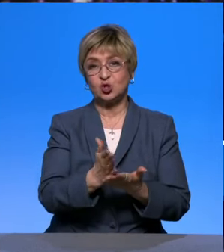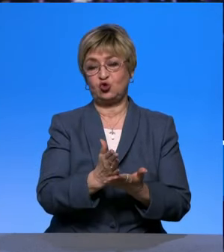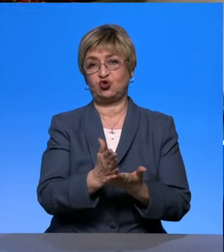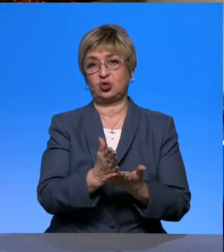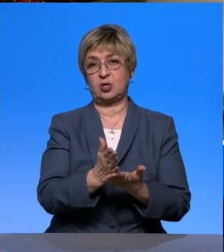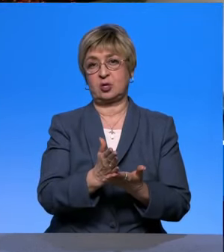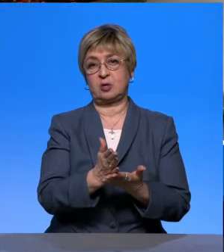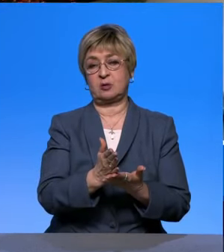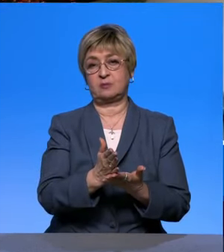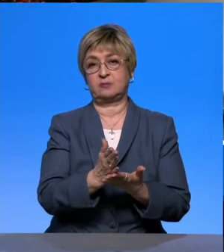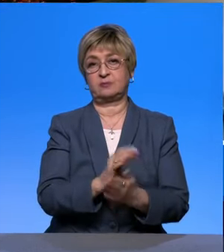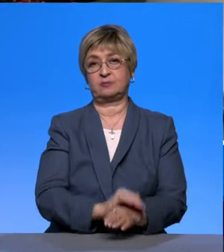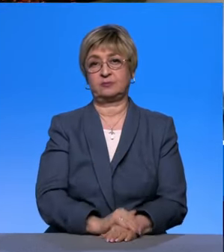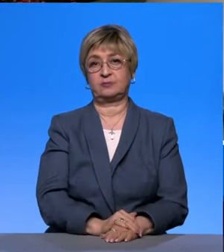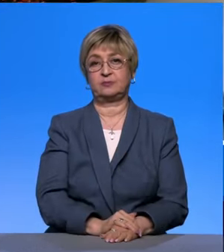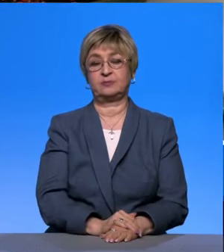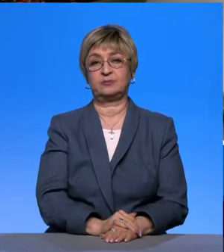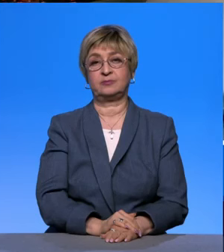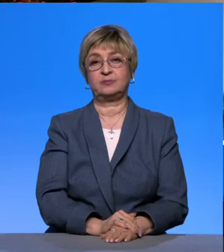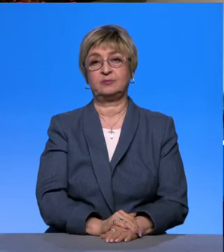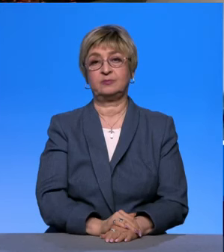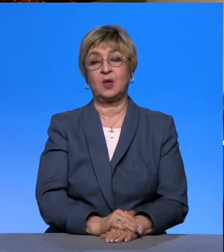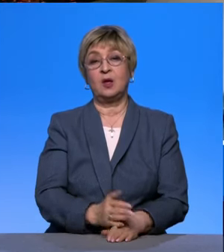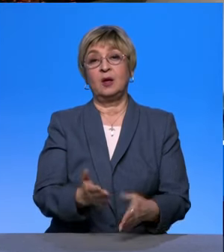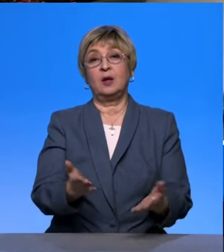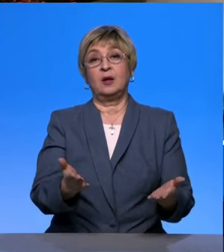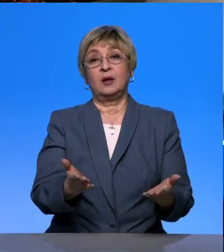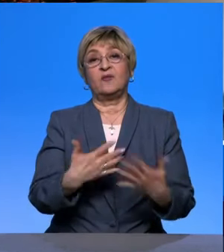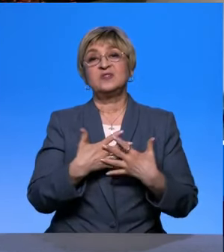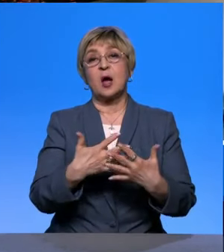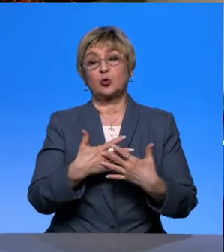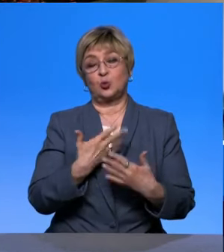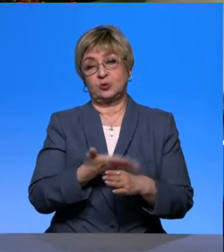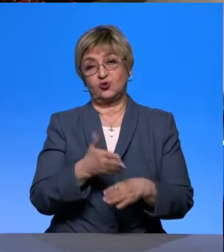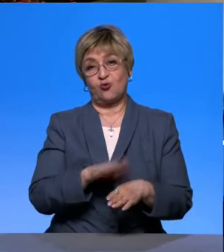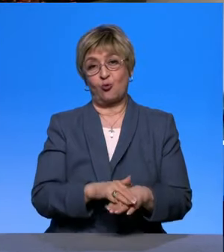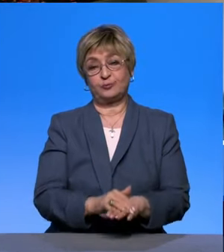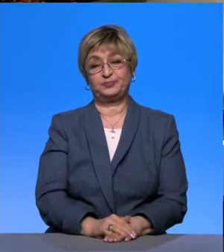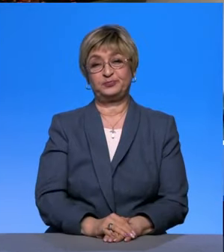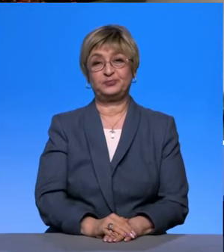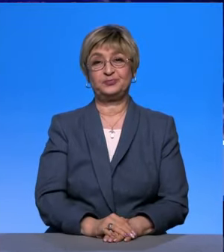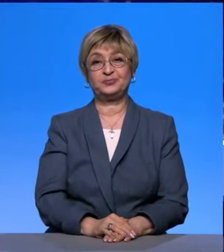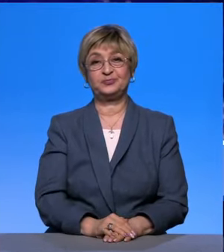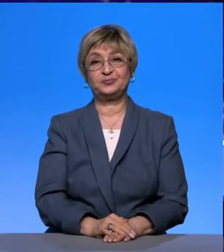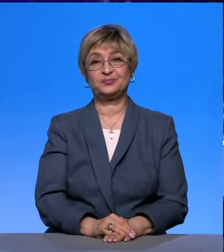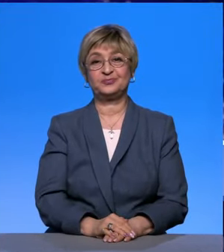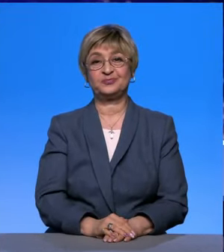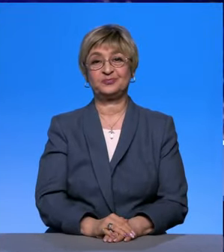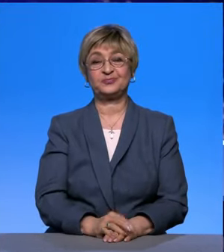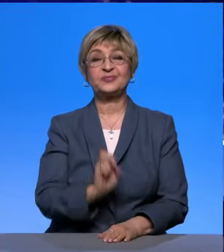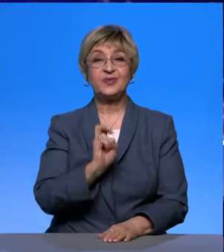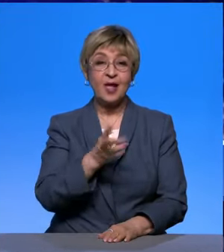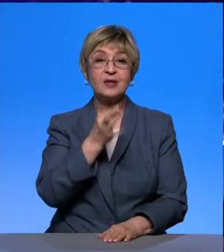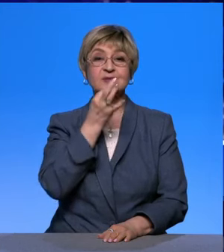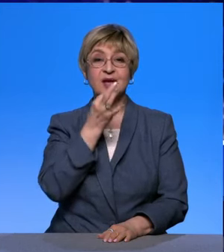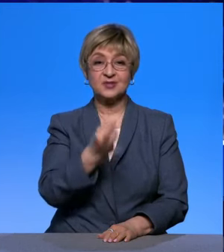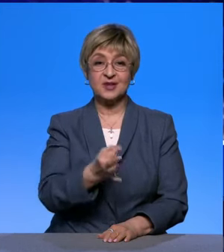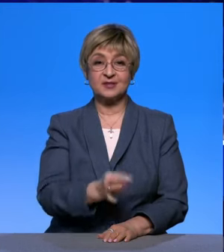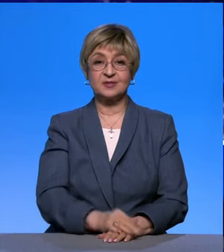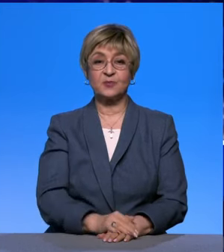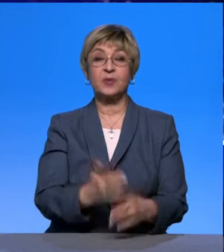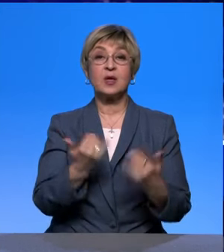скажем. Ну, в такой... Или так всегда было? Ну, как вам сказать,